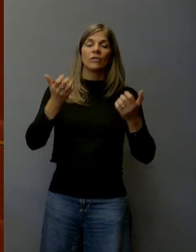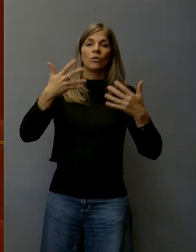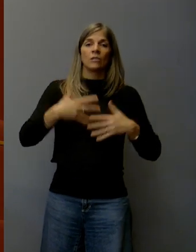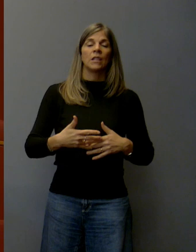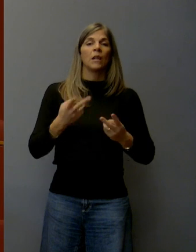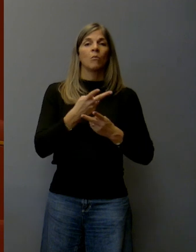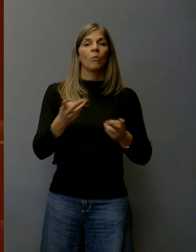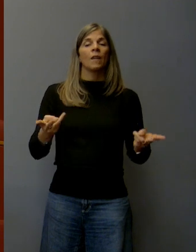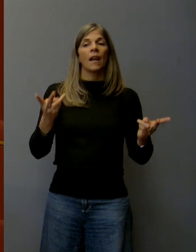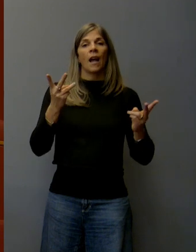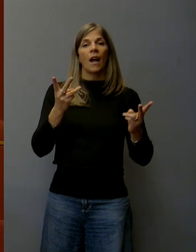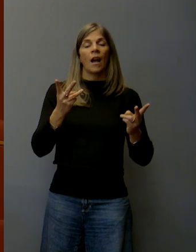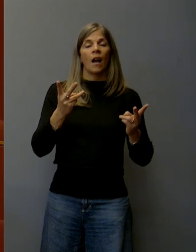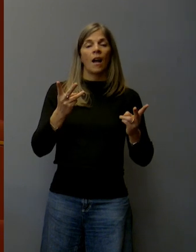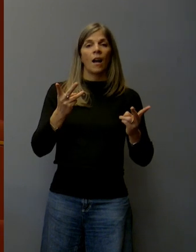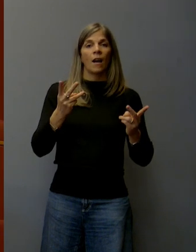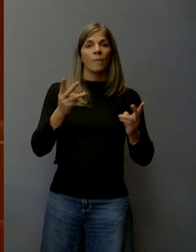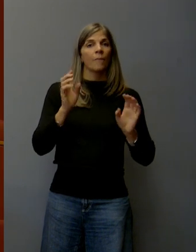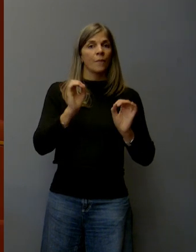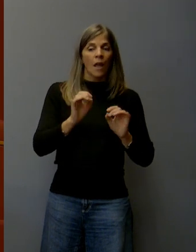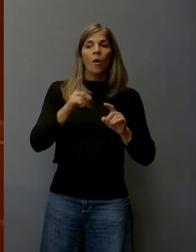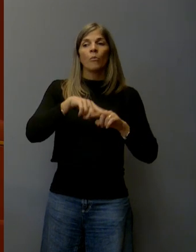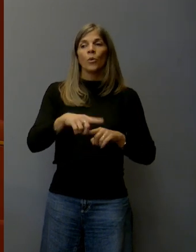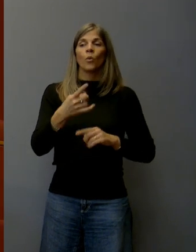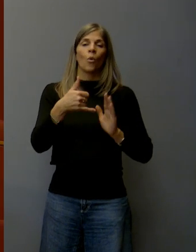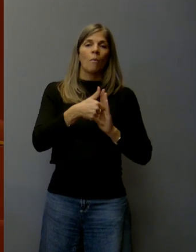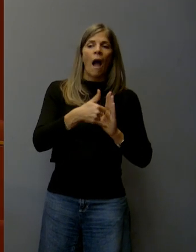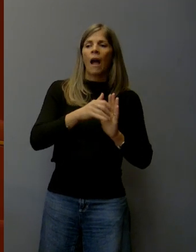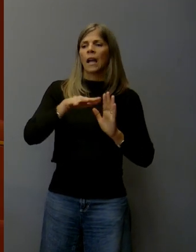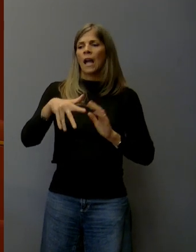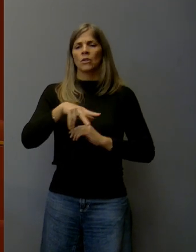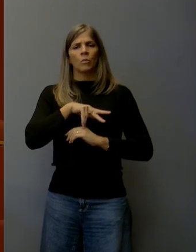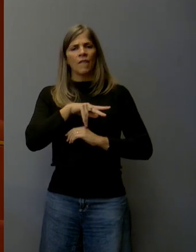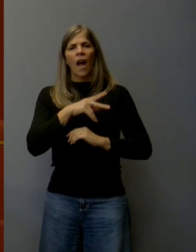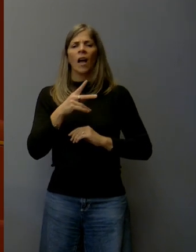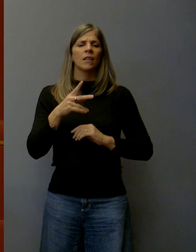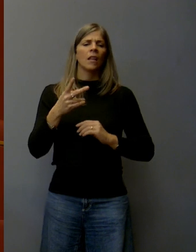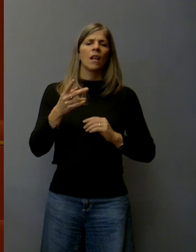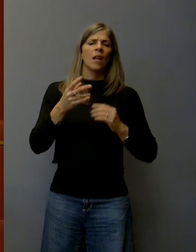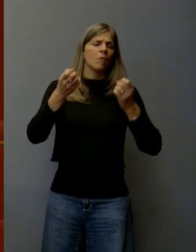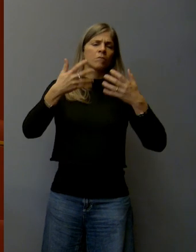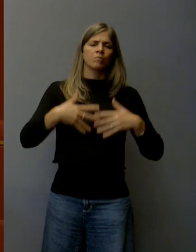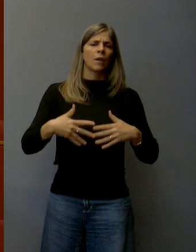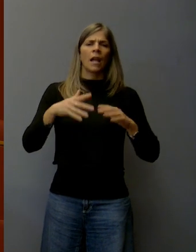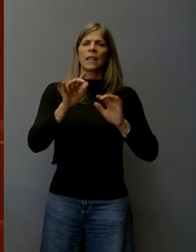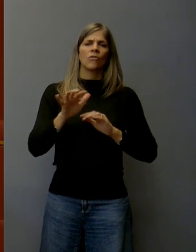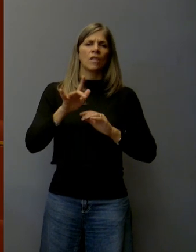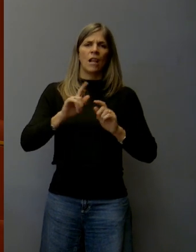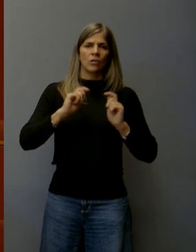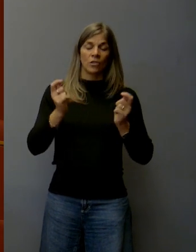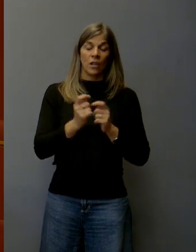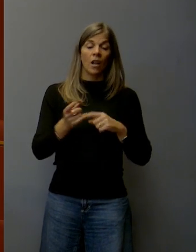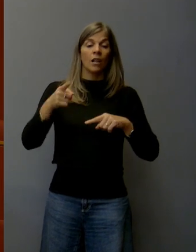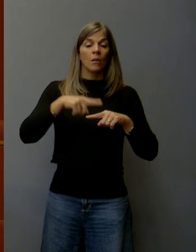amministrazione accesso ai siti delle banche ed altre istituzioni private piattaforme digitali e nonché a organizzare